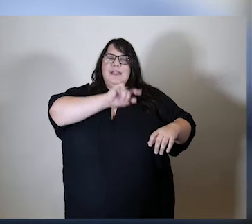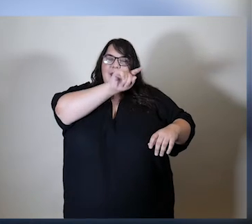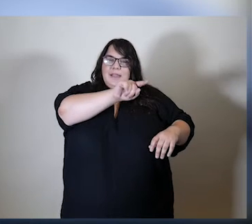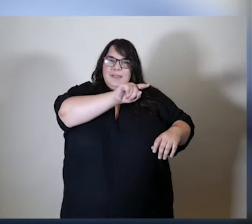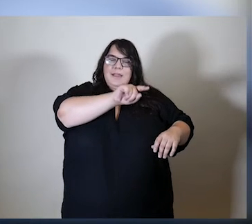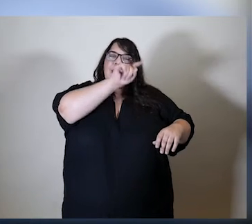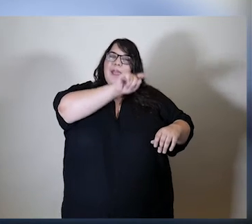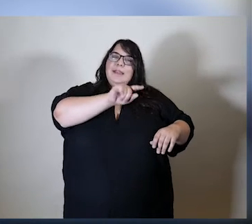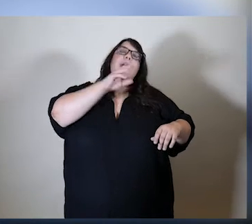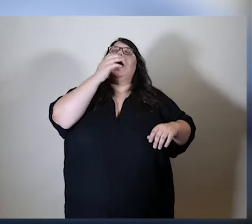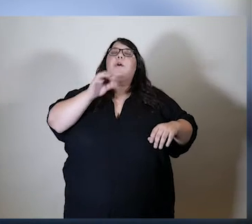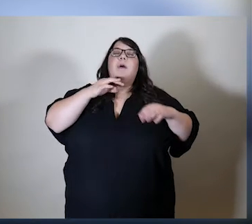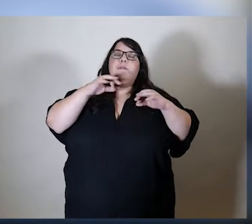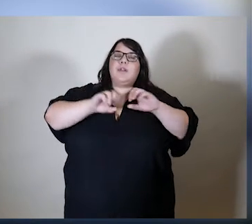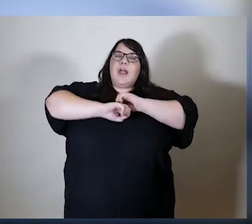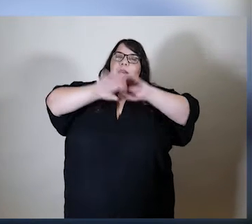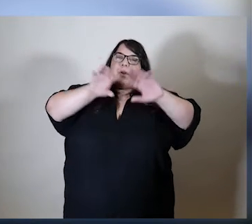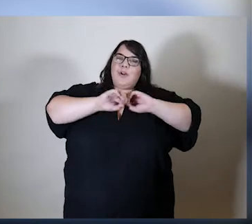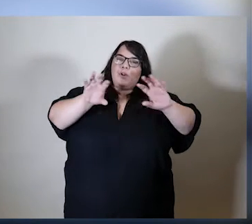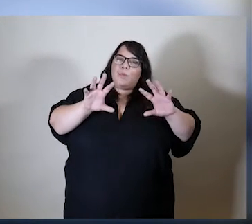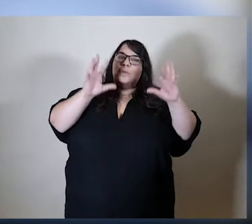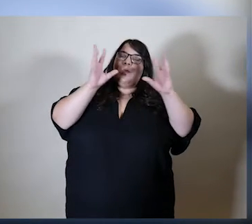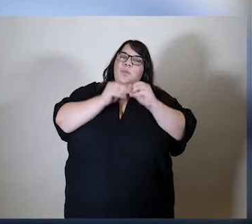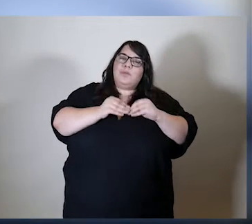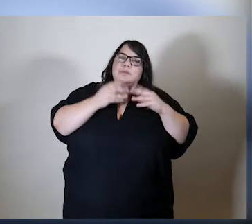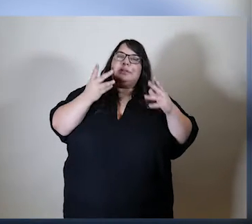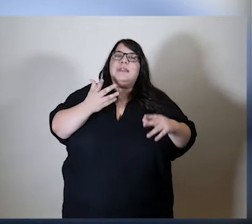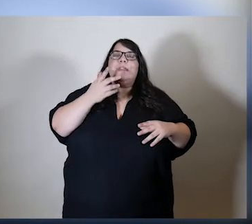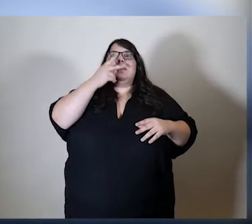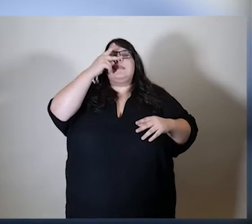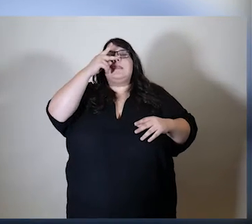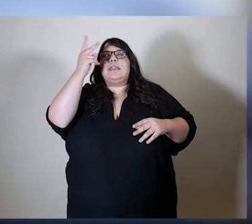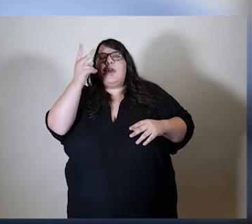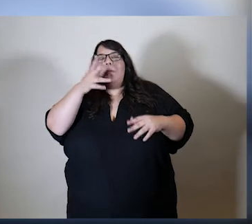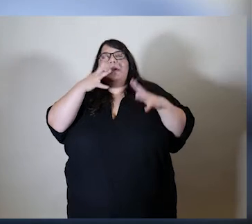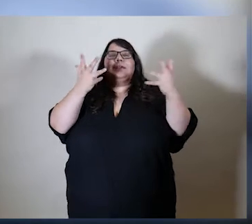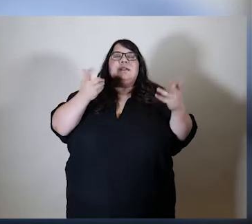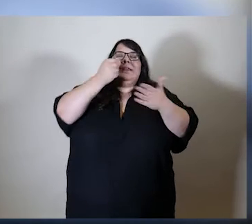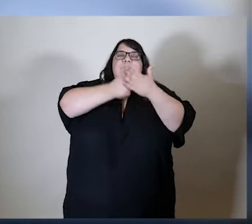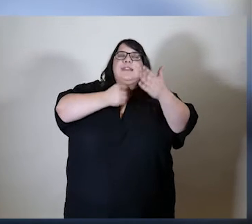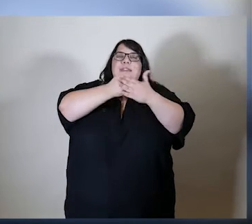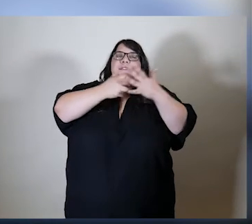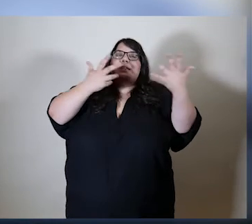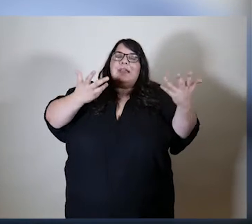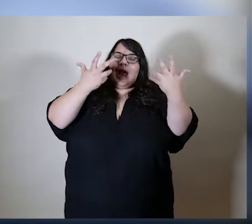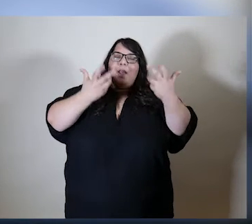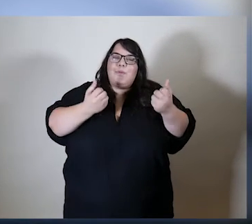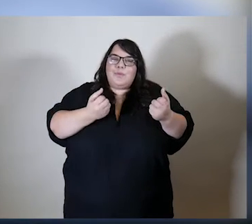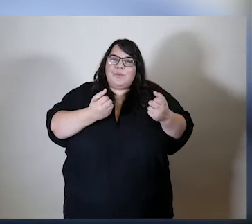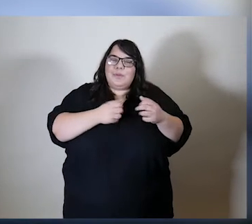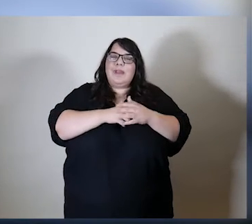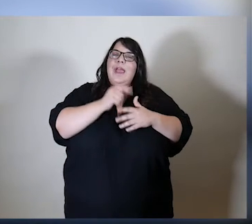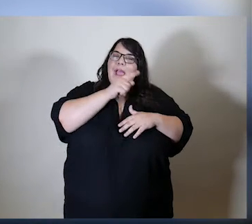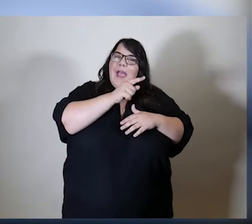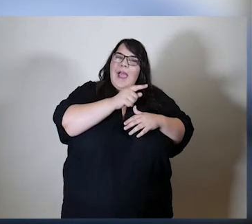ευαισθητοποιούμε τους πολίτες και ενημερώνουμε για το τι δικαιούνται, τι μπορούν να διεκδικήσουν για ό,τι αυτή